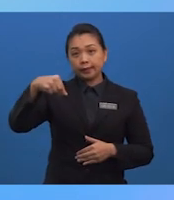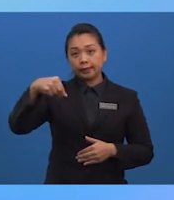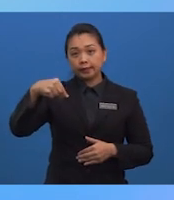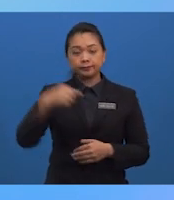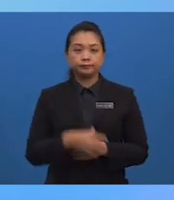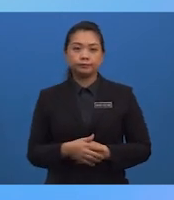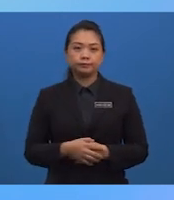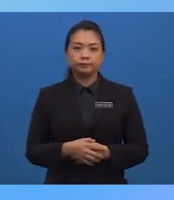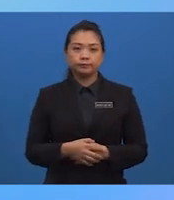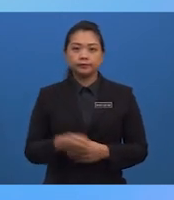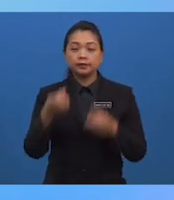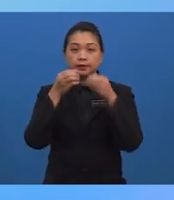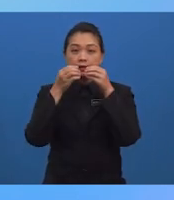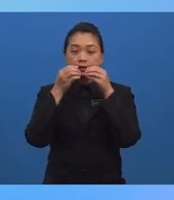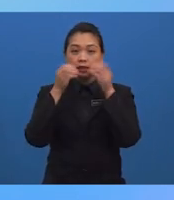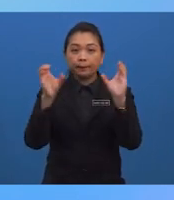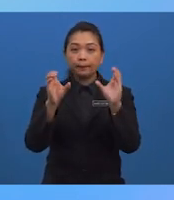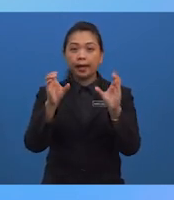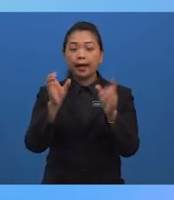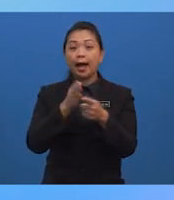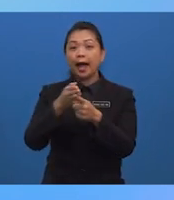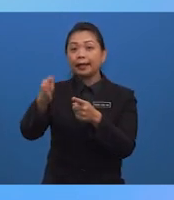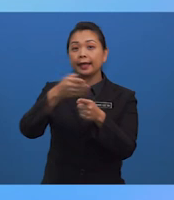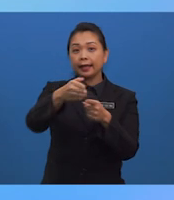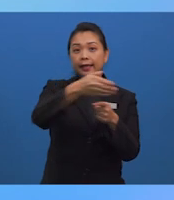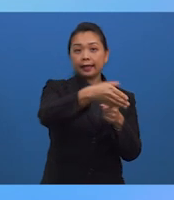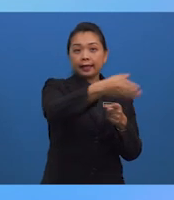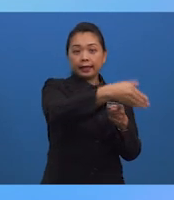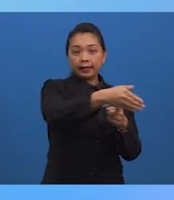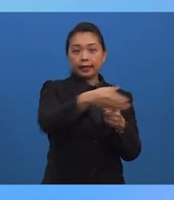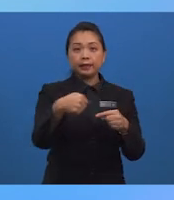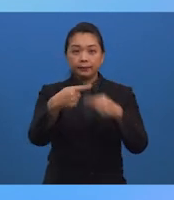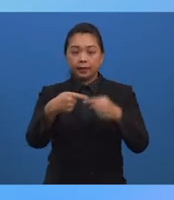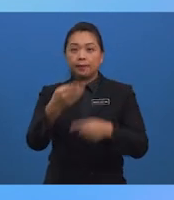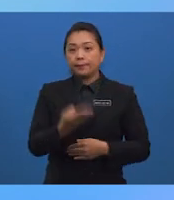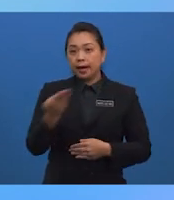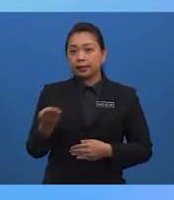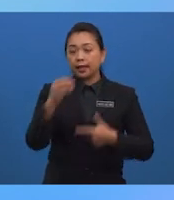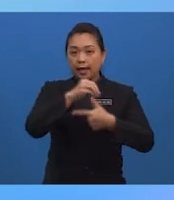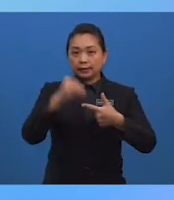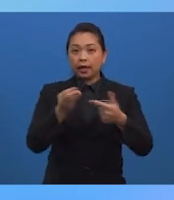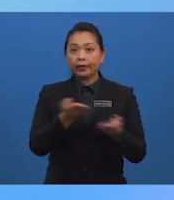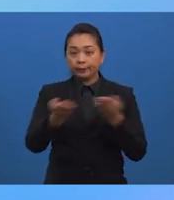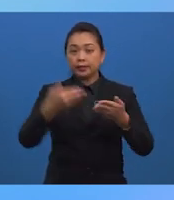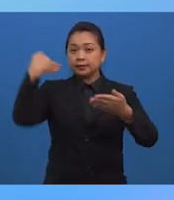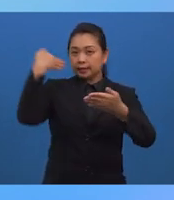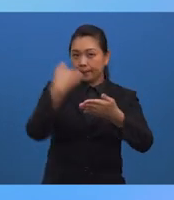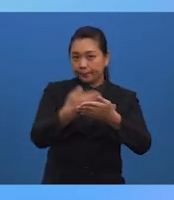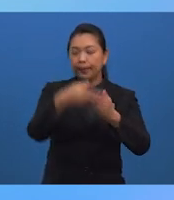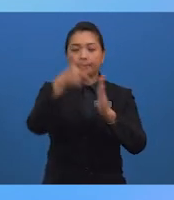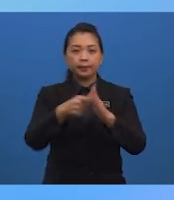pula terjadi apabila barangan dan perkhidmatan sampai kepada pengguna mengikut